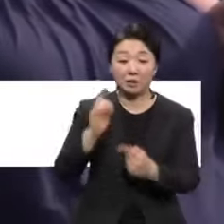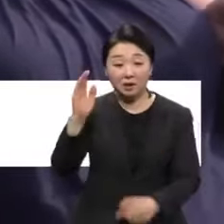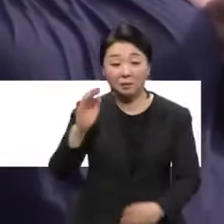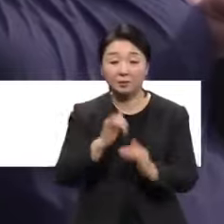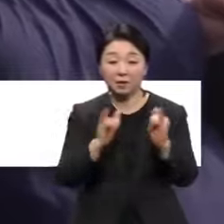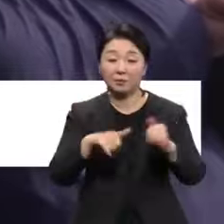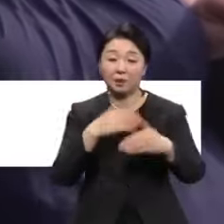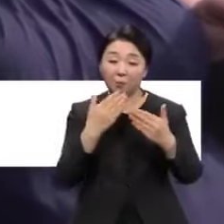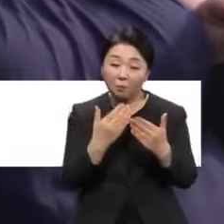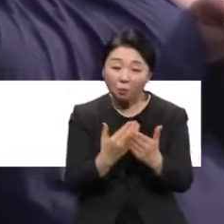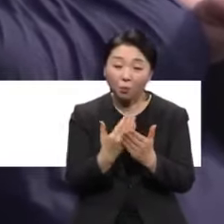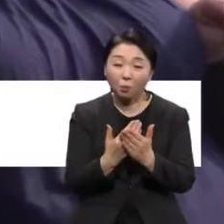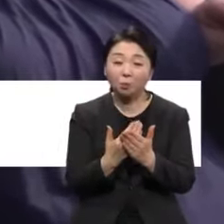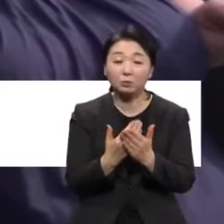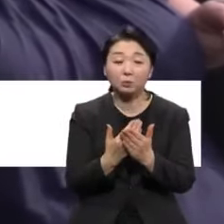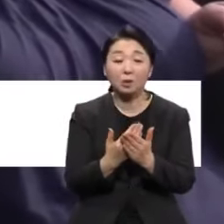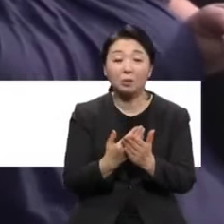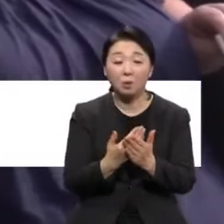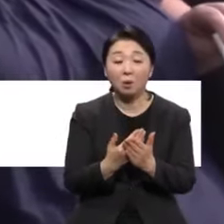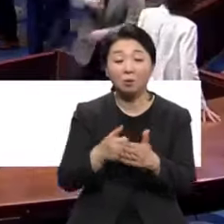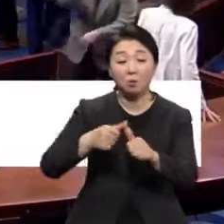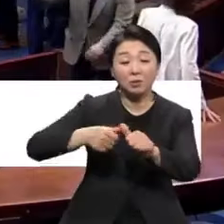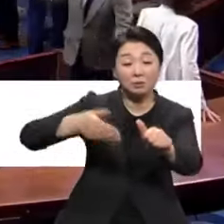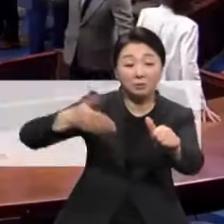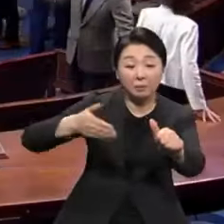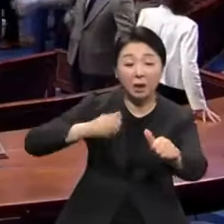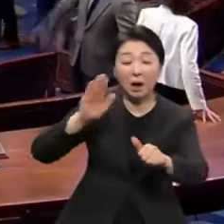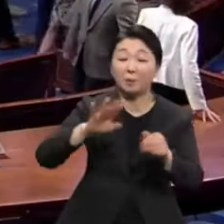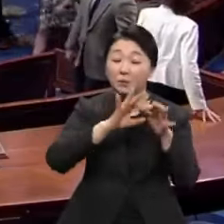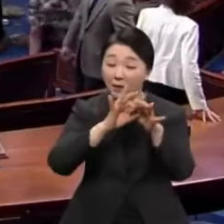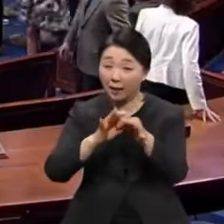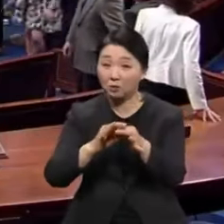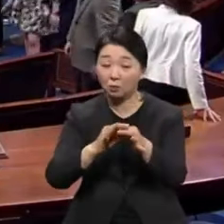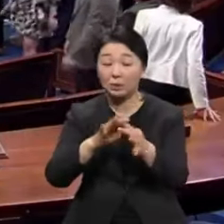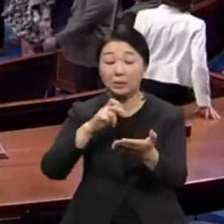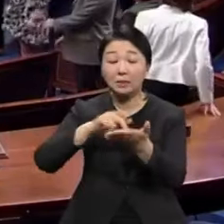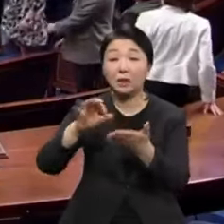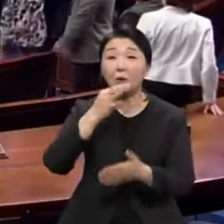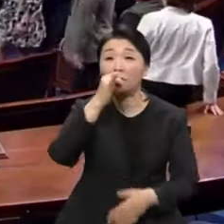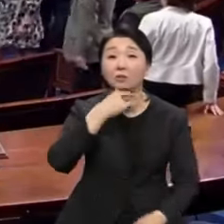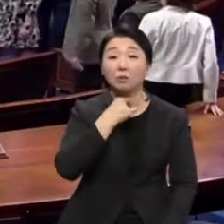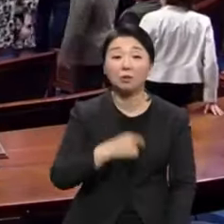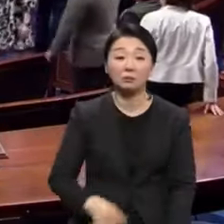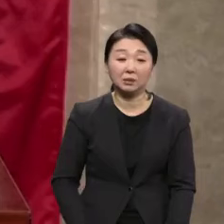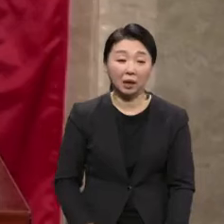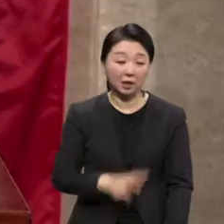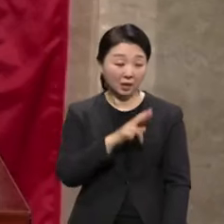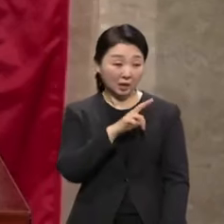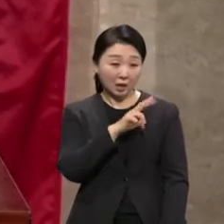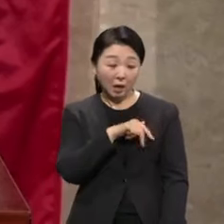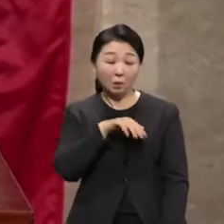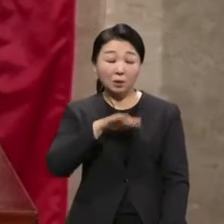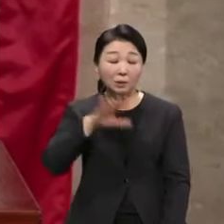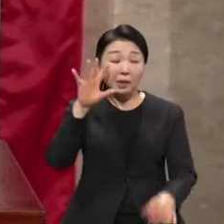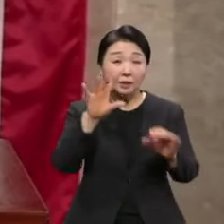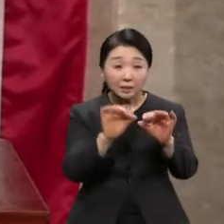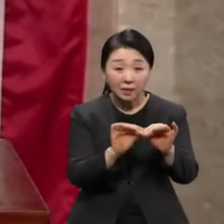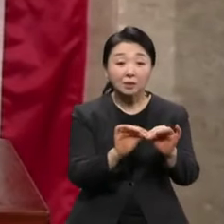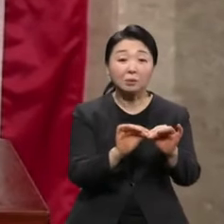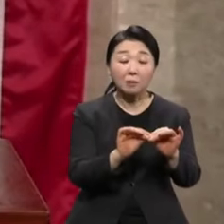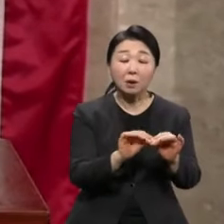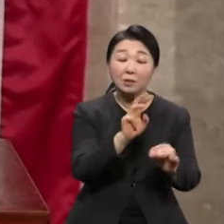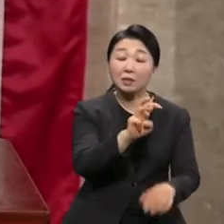I encourage people to read and I want to keep up doing that. 이날 하원에서 틱톡 금지법은 찬성 352, 반대